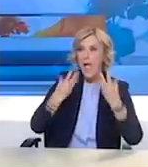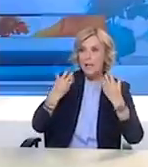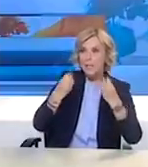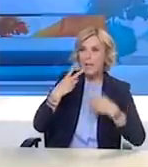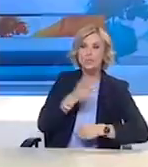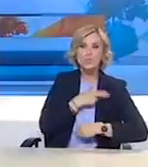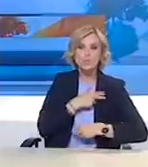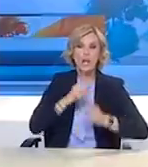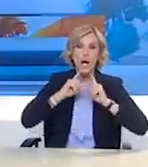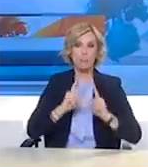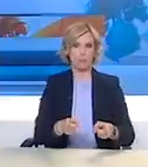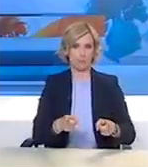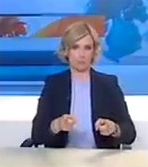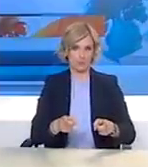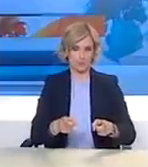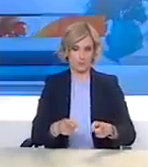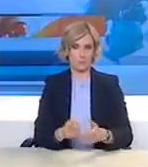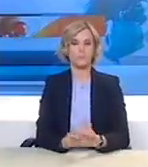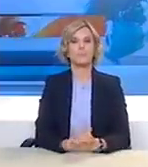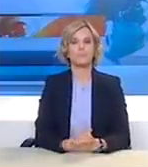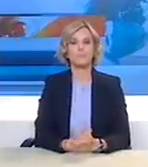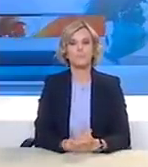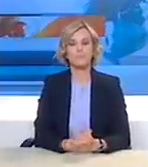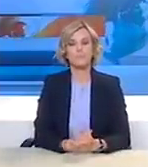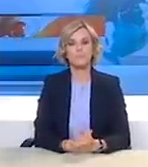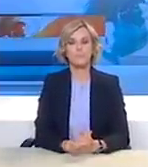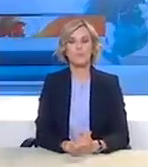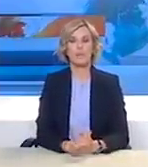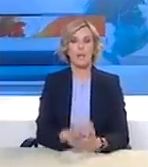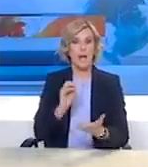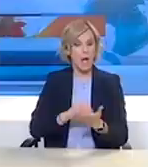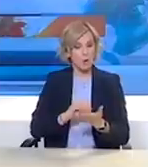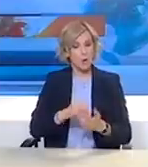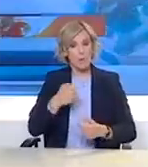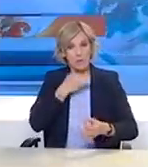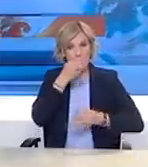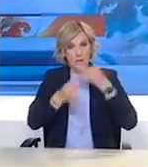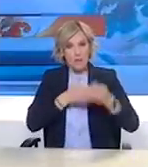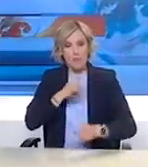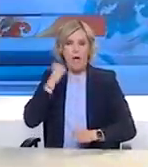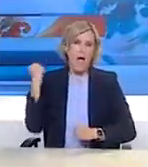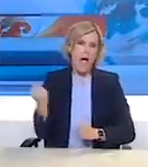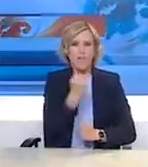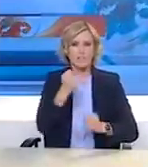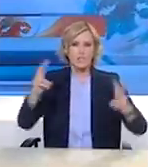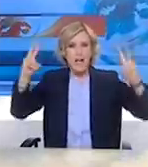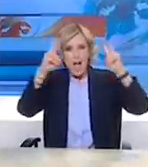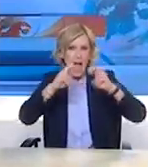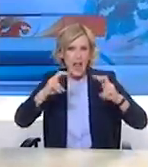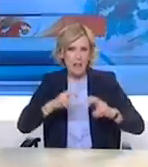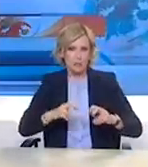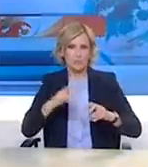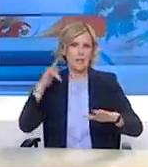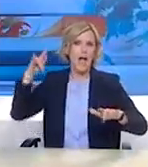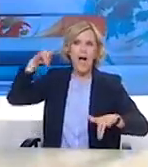που χρειάζεται για την περίσταση. Επίσης, να σας πω ότι συνεχίζονται όλοι οι έλεγχοι στα αεροδρόμια και στους χώρους